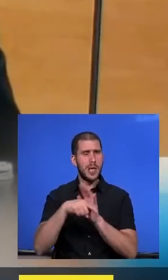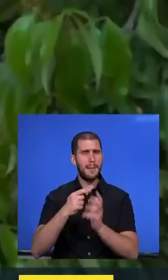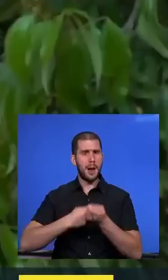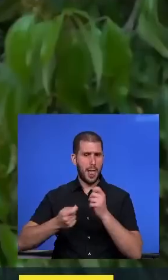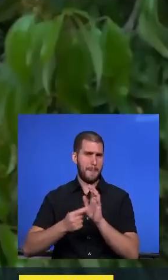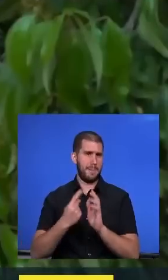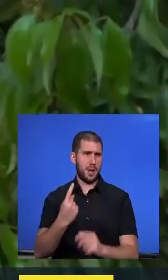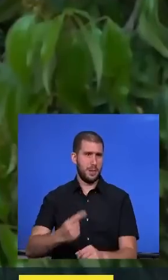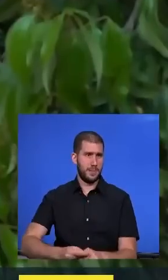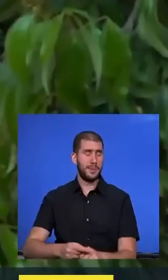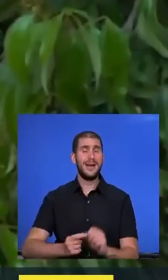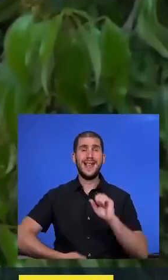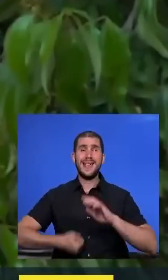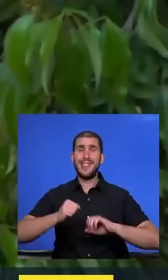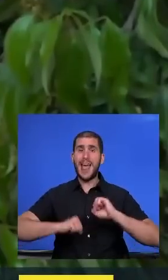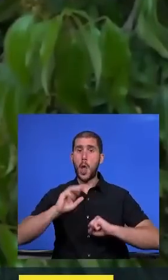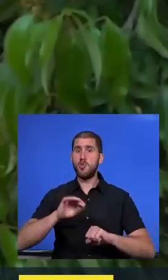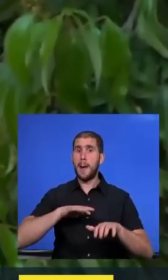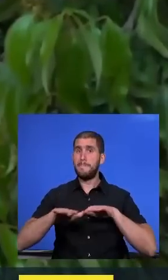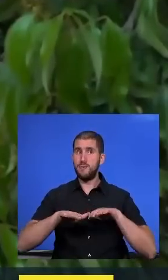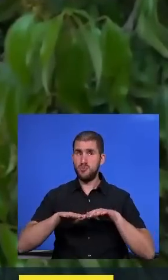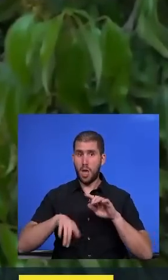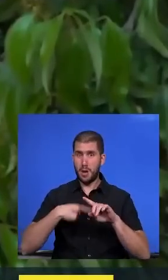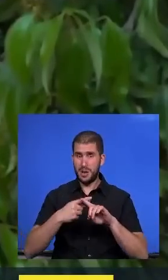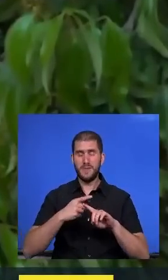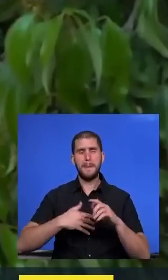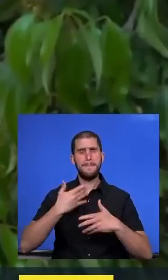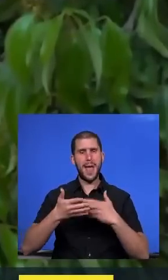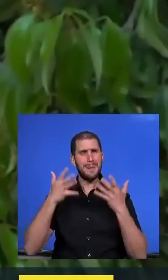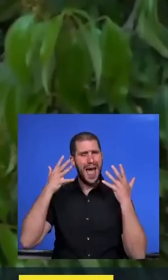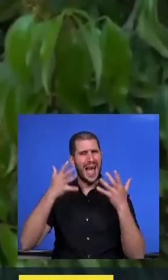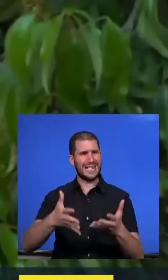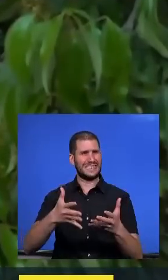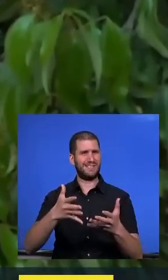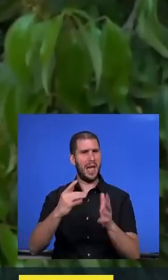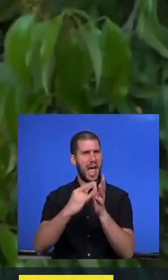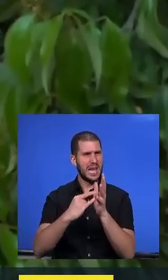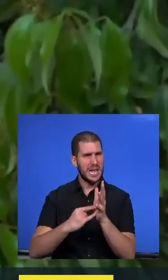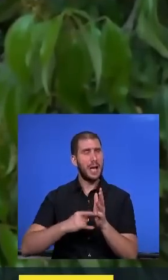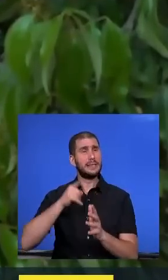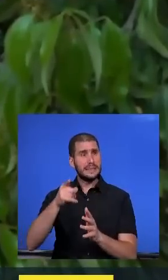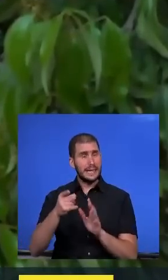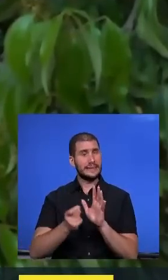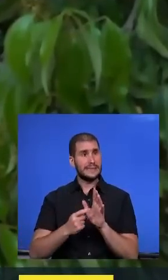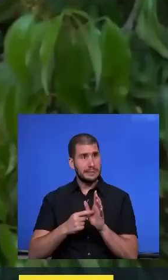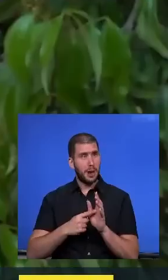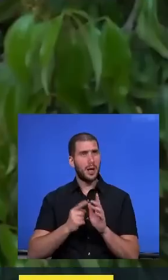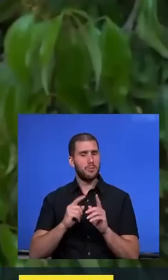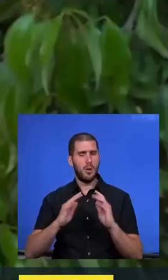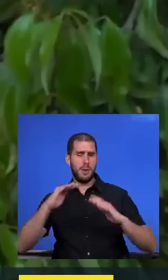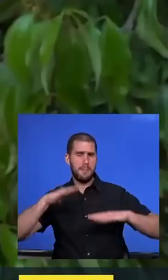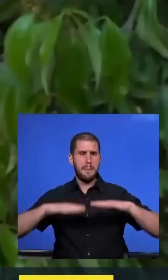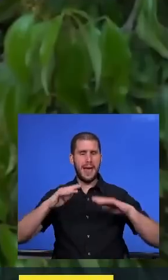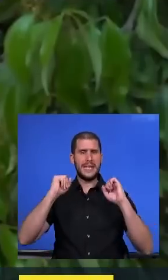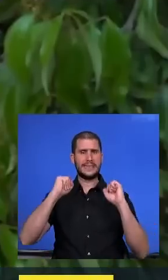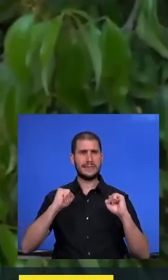מזה. ההתנהלות של הממשלה והמהלכים האגרסיביים של החקיקה הם אלה שבעצם מעריכים את היציבות.